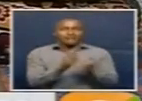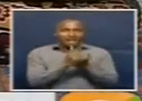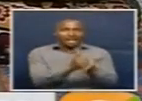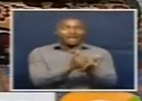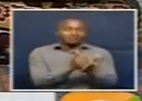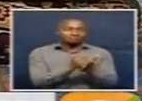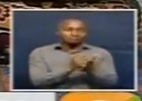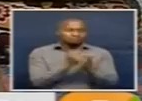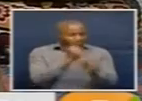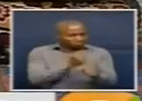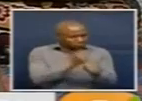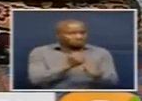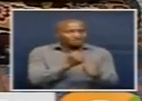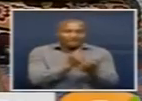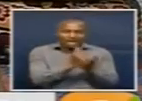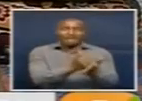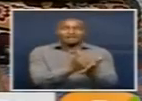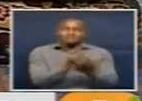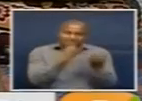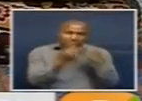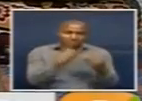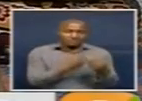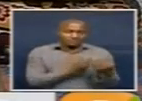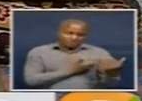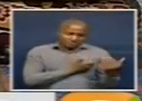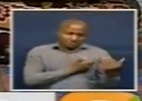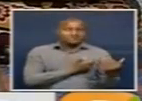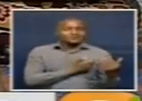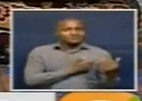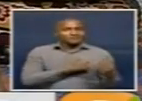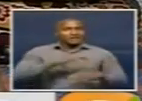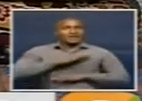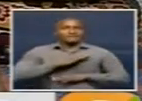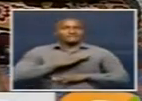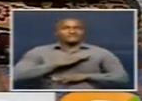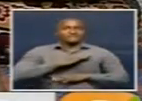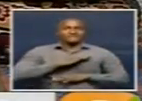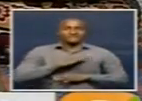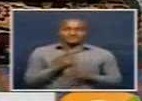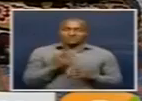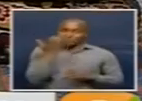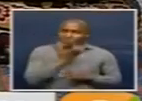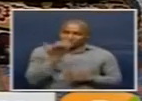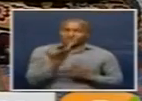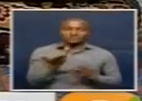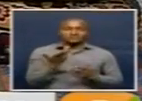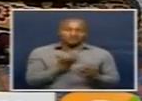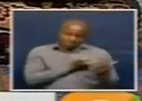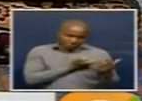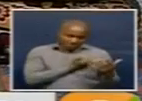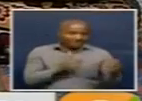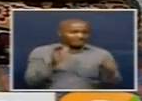aliyotwangwa meupe yale yatafune vizuri, alafu teremshe na kikombe cha uji, maziwa yatatoka mpenzi, hata